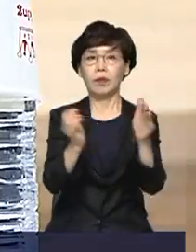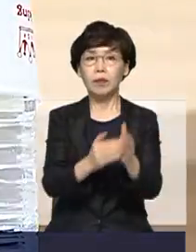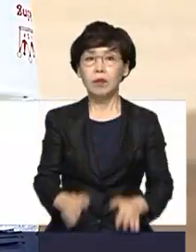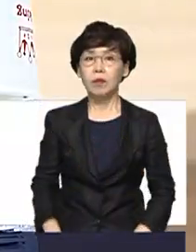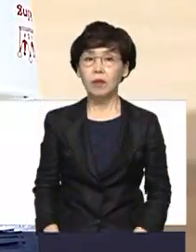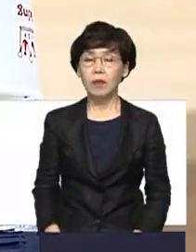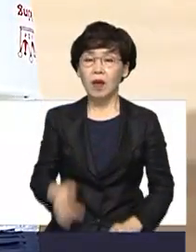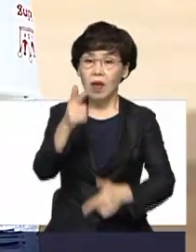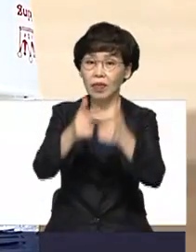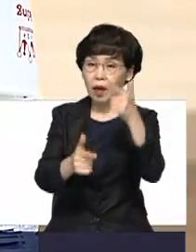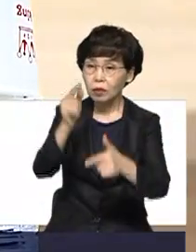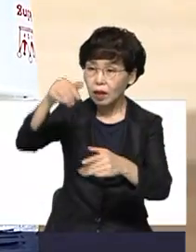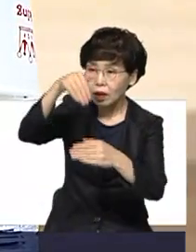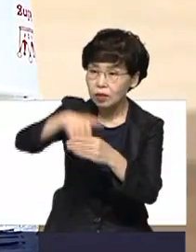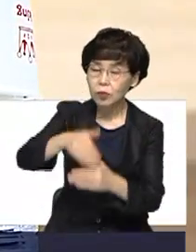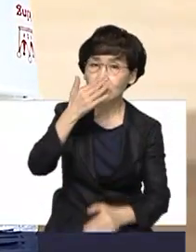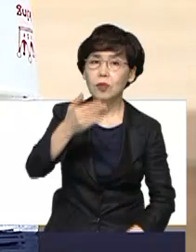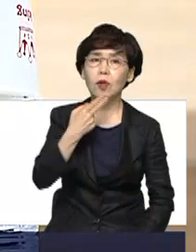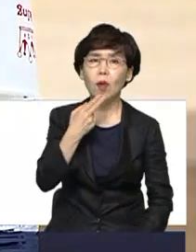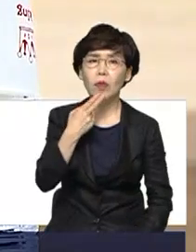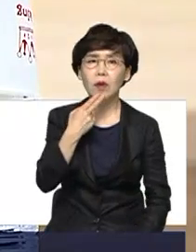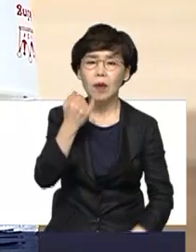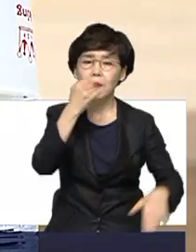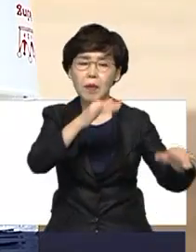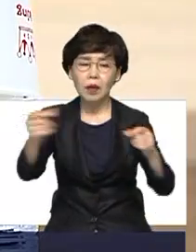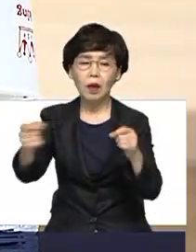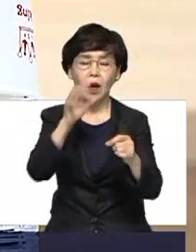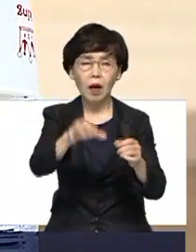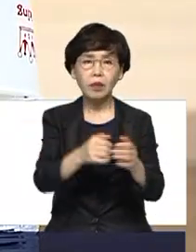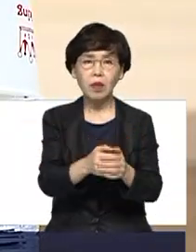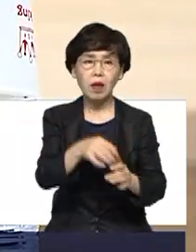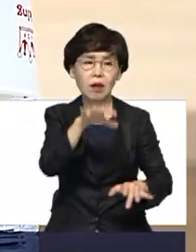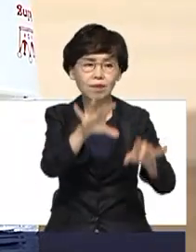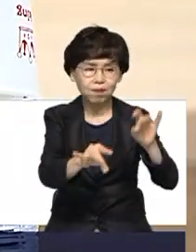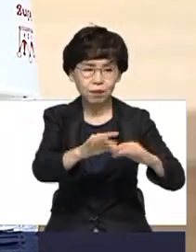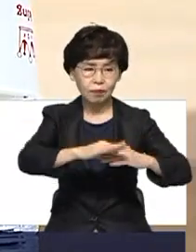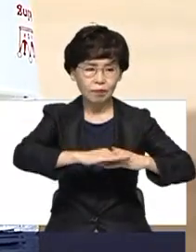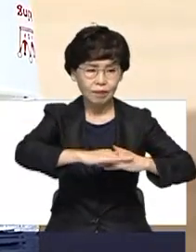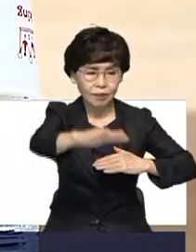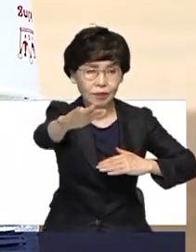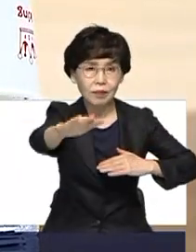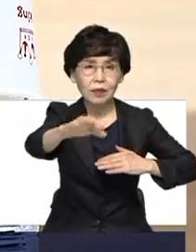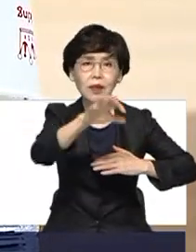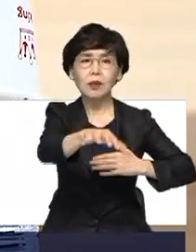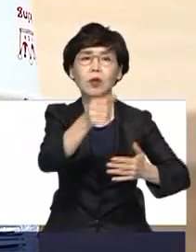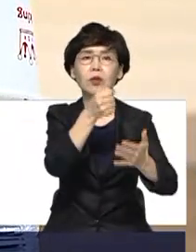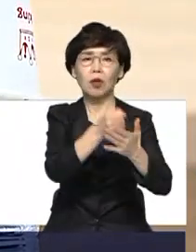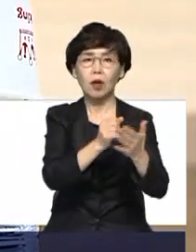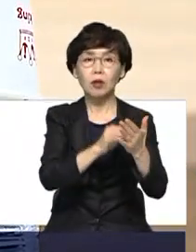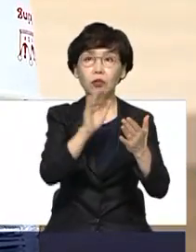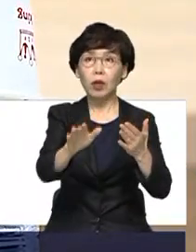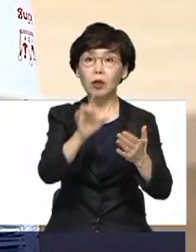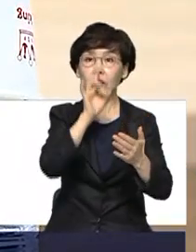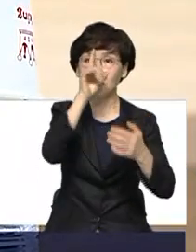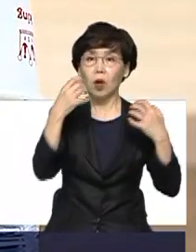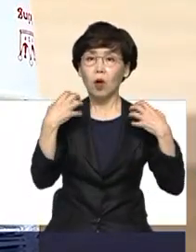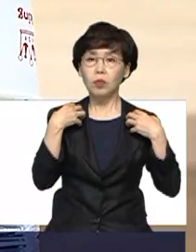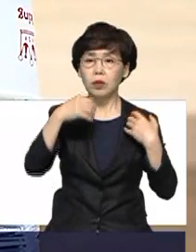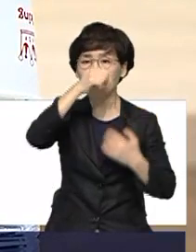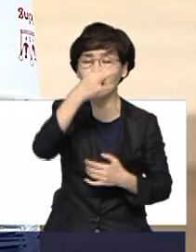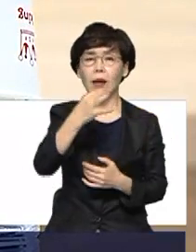나무 한 그루 심을 수 없는 뻘밭에 장소를 선정한 데다가 중앙정부 예산